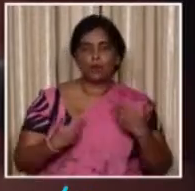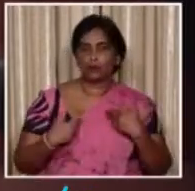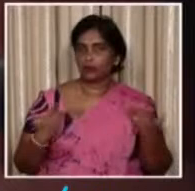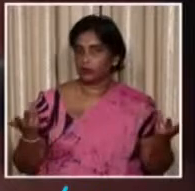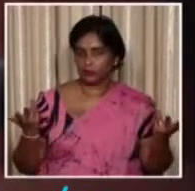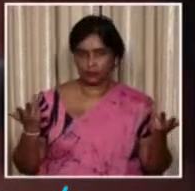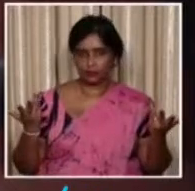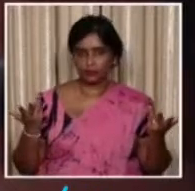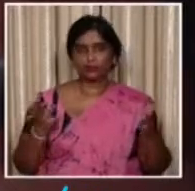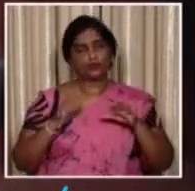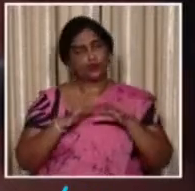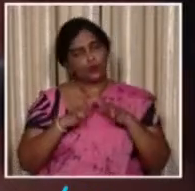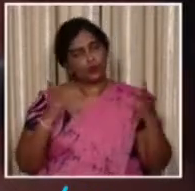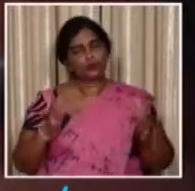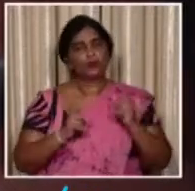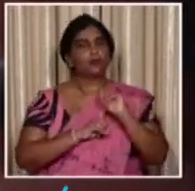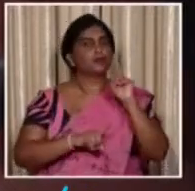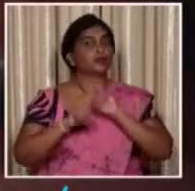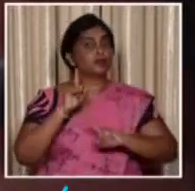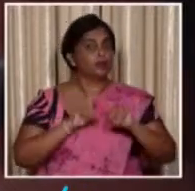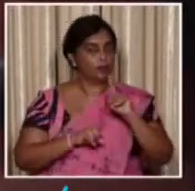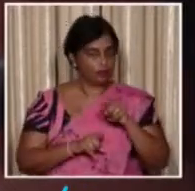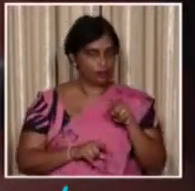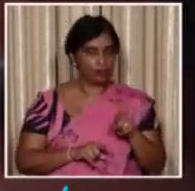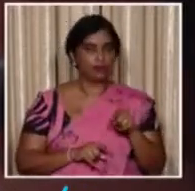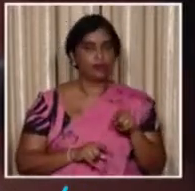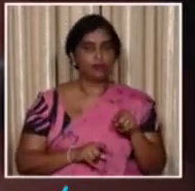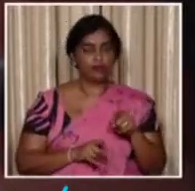නැහැ. ඕනතරම් මේ පාර්ලිමේන්තුවේ